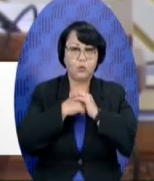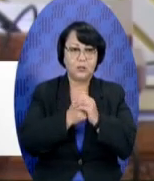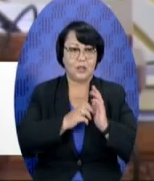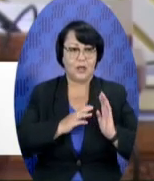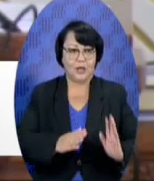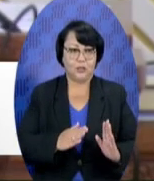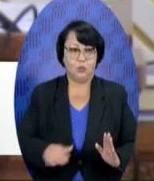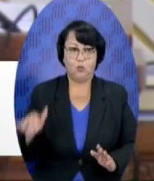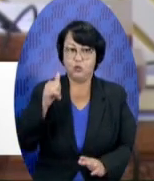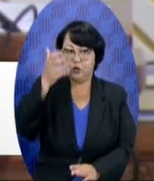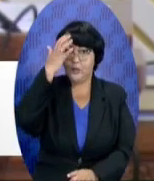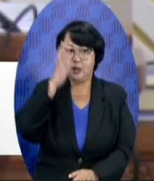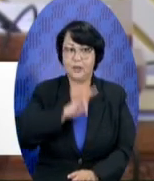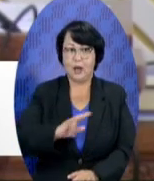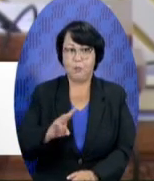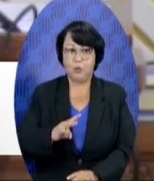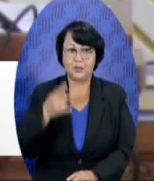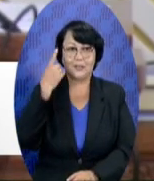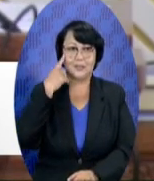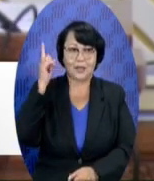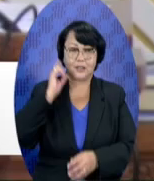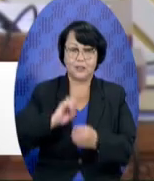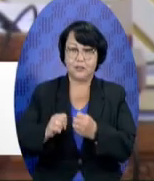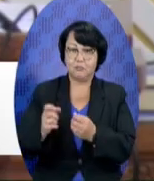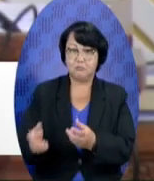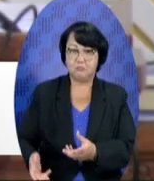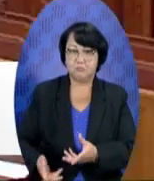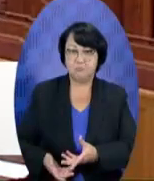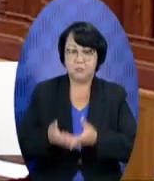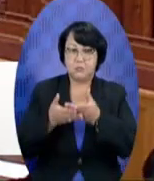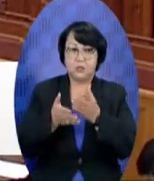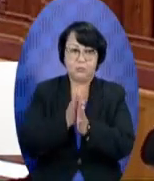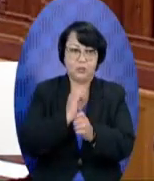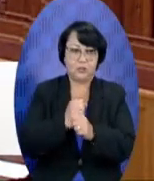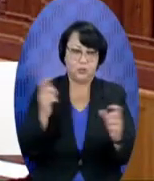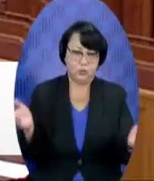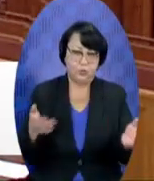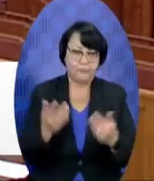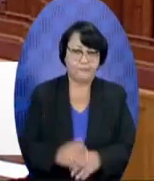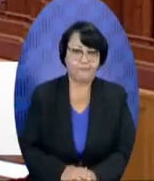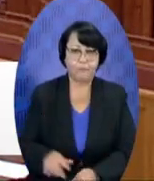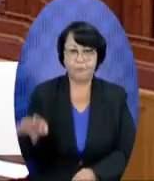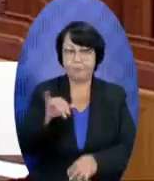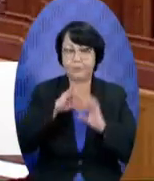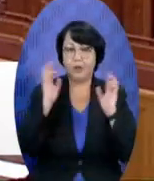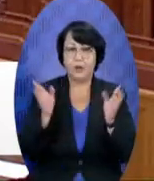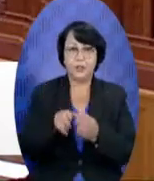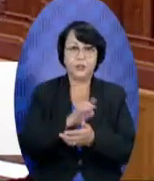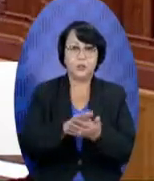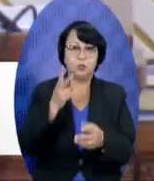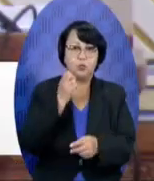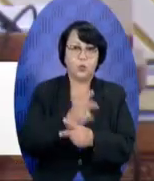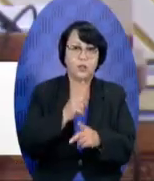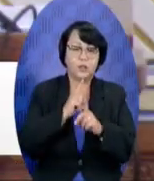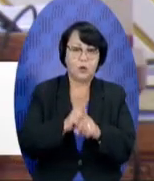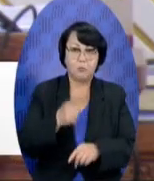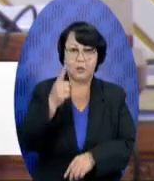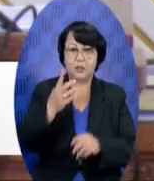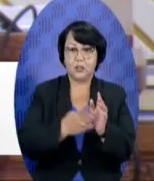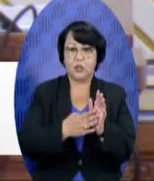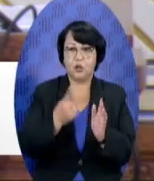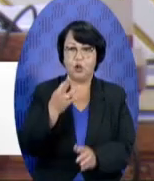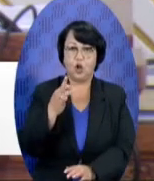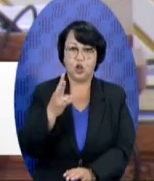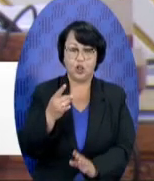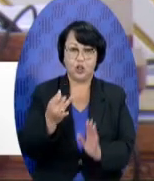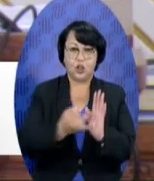бас энэ бэхжүүлэхийн төлөө энэ санаа санаачлагыг дэмжиж хамтран ажиллахыг уриалж байна. Улсын баг хурлын шинэ үндсэн хуулийн дагуу 1992 оны